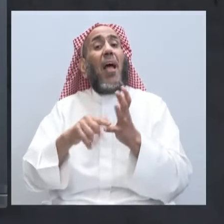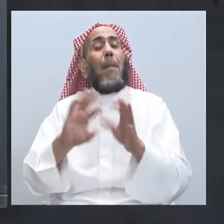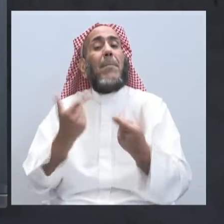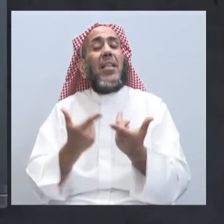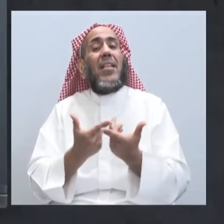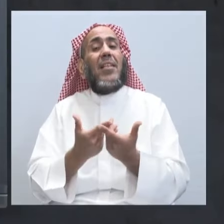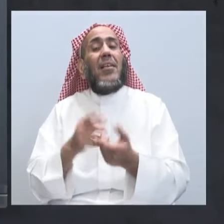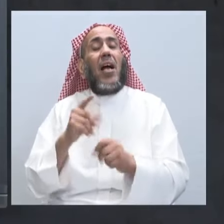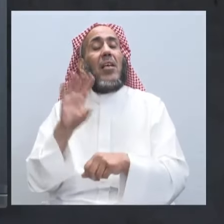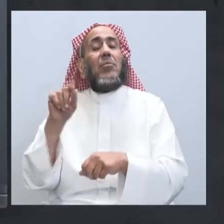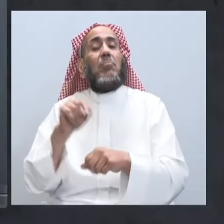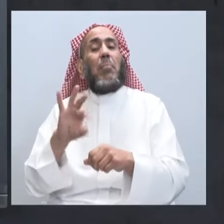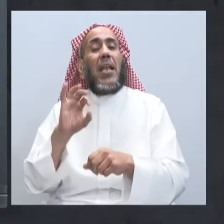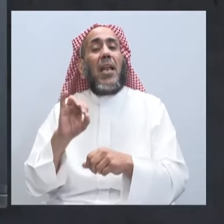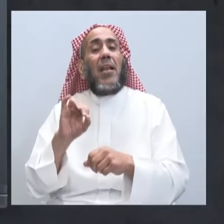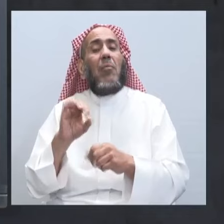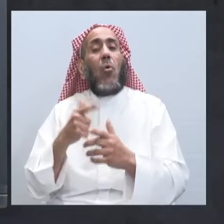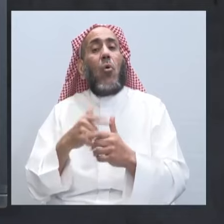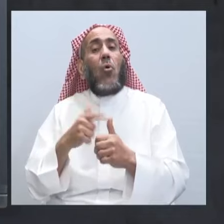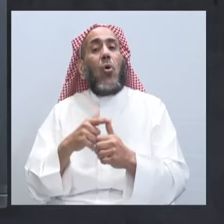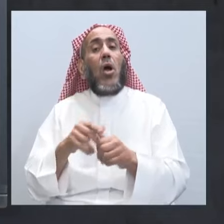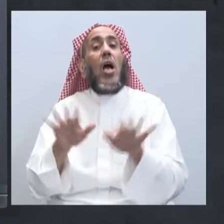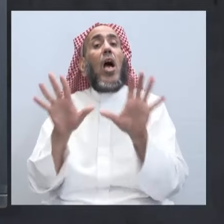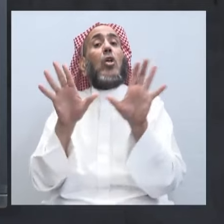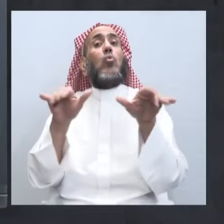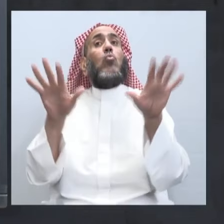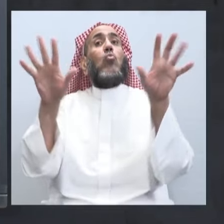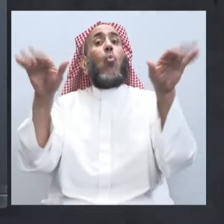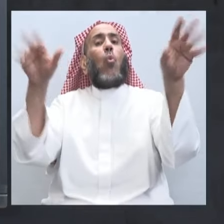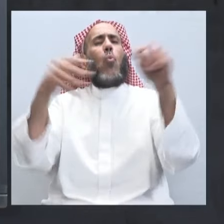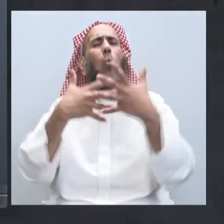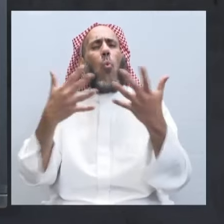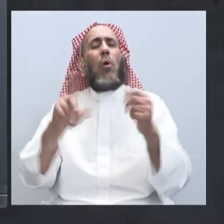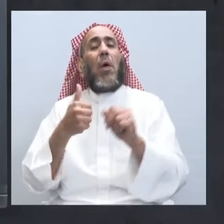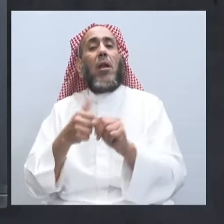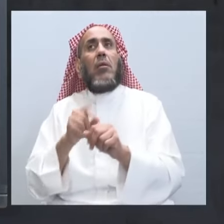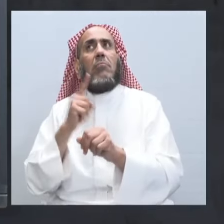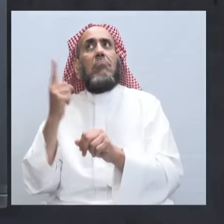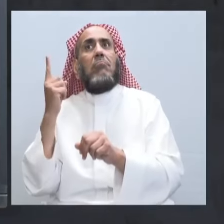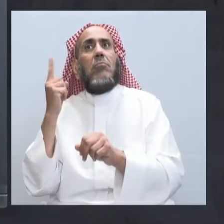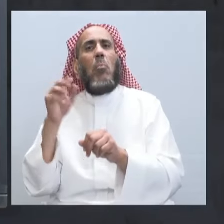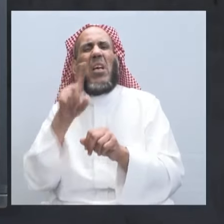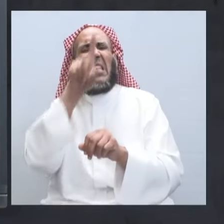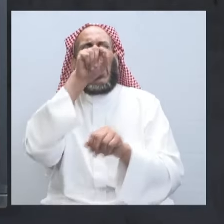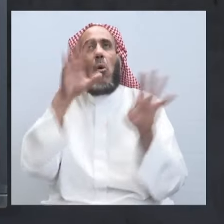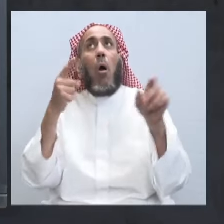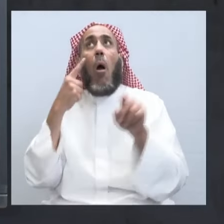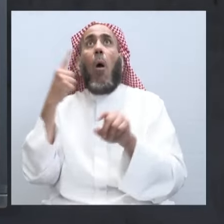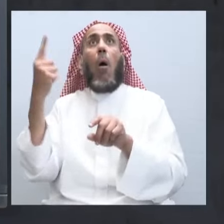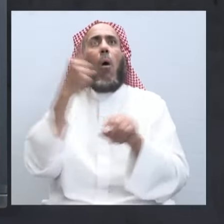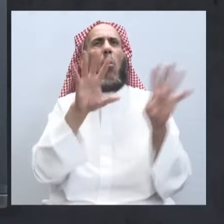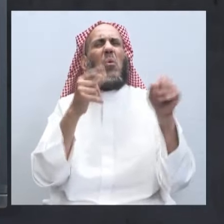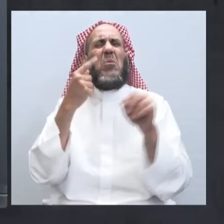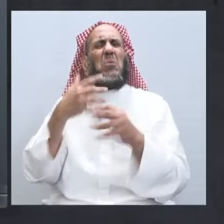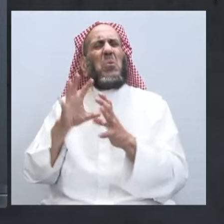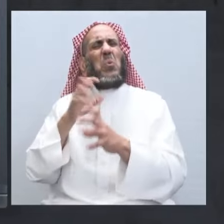احسنتم ابتدا من الطيور اما انها اذا سمعت الغراب او راتها تتشاءم